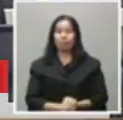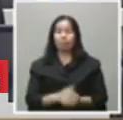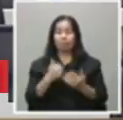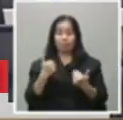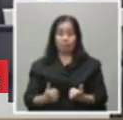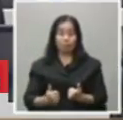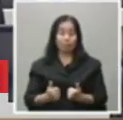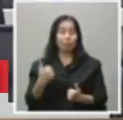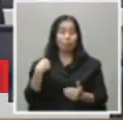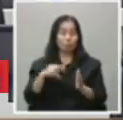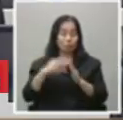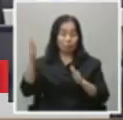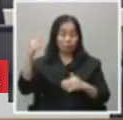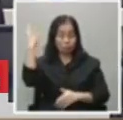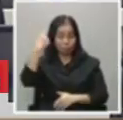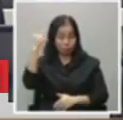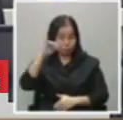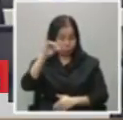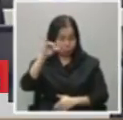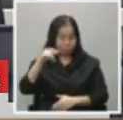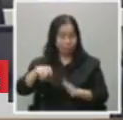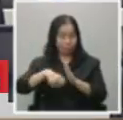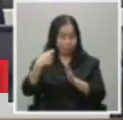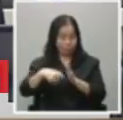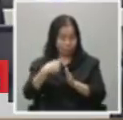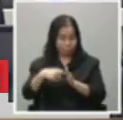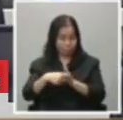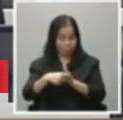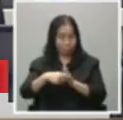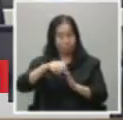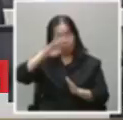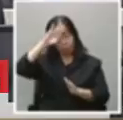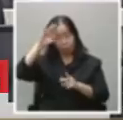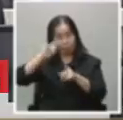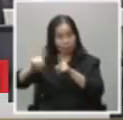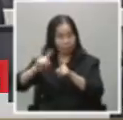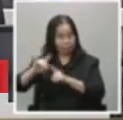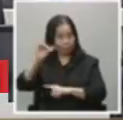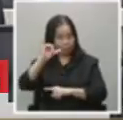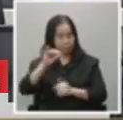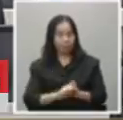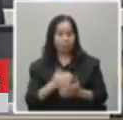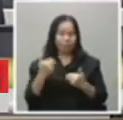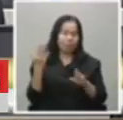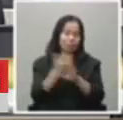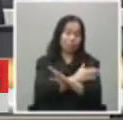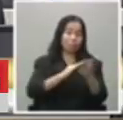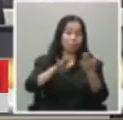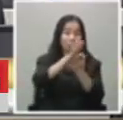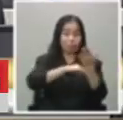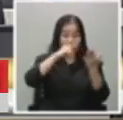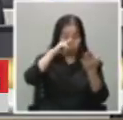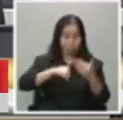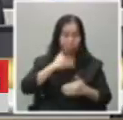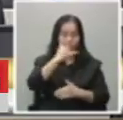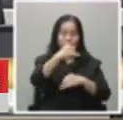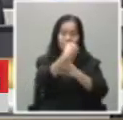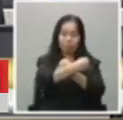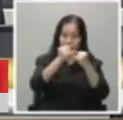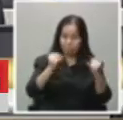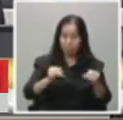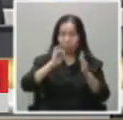ท่องเที่ยวก็เพิ่งมาทีหลังคำถามก็คือว่าไอ้รัฐประเทศไทยเนี่ยสมัยก่อนผมไปเดินที่ไหนจตุจักรก็ดีนะฮะไปถนนนินมาน